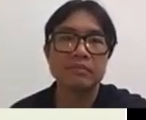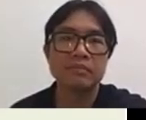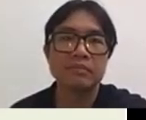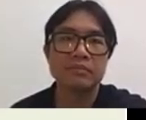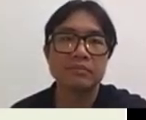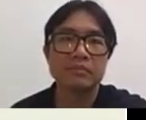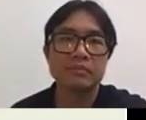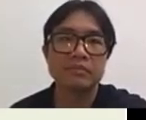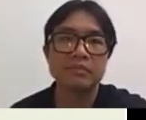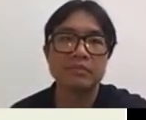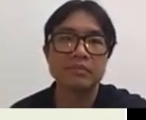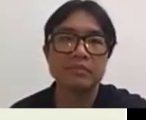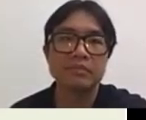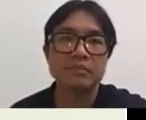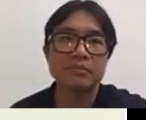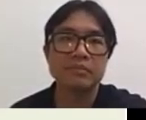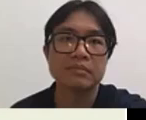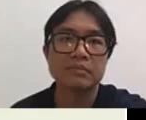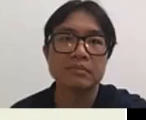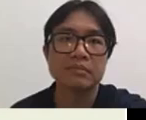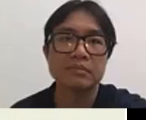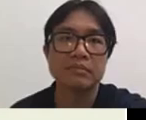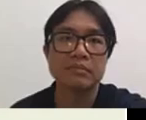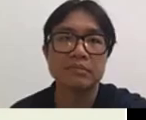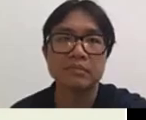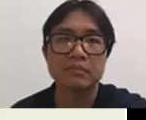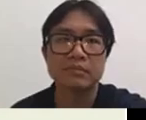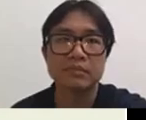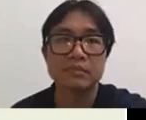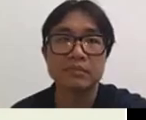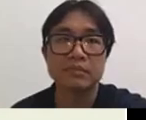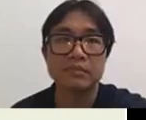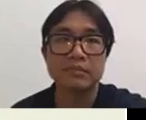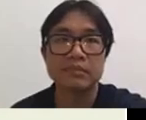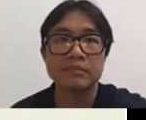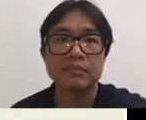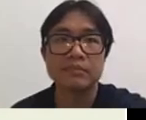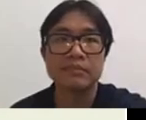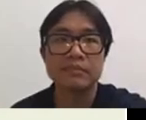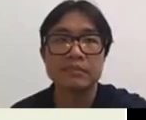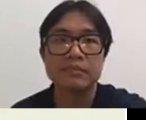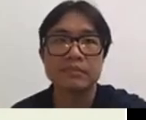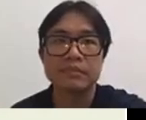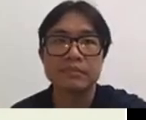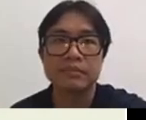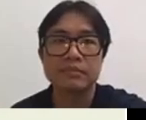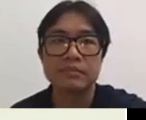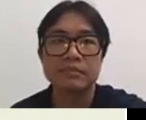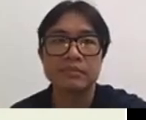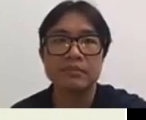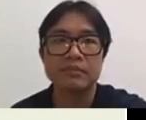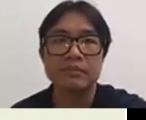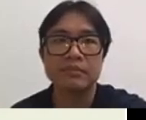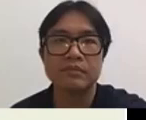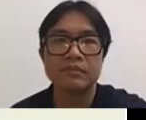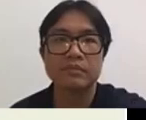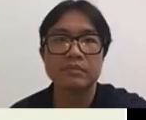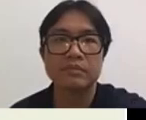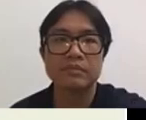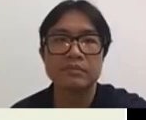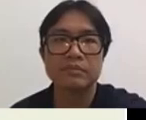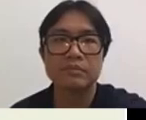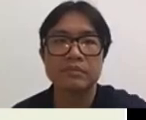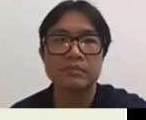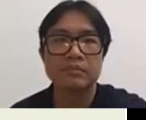atau kitab Wahyu, pokoknya kitab-kitab yang ditulis oleh Rasul Yohanes memakai kata dunia, itu yang dimaksud